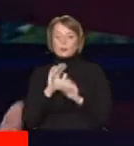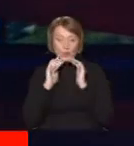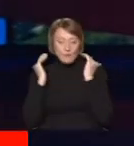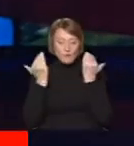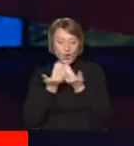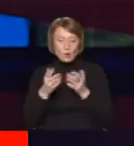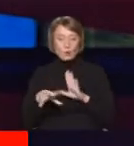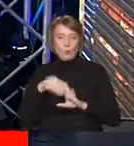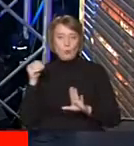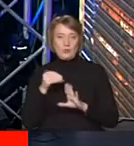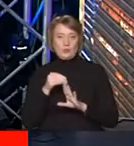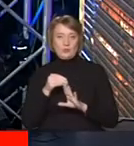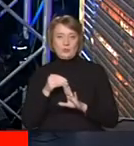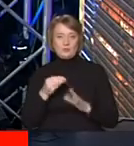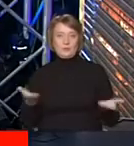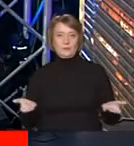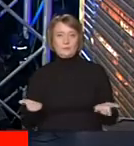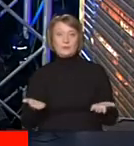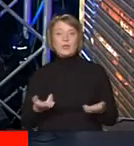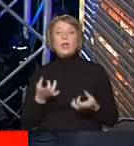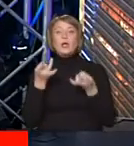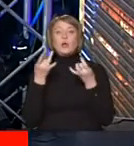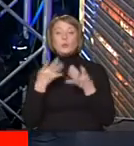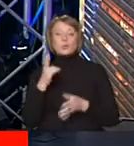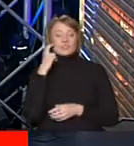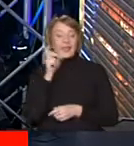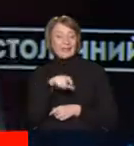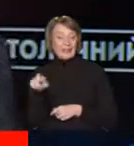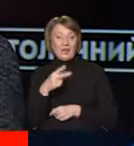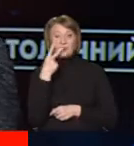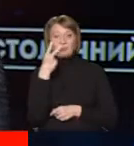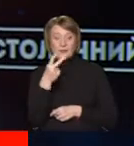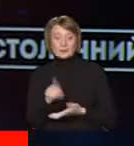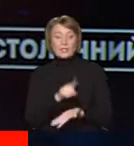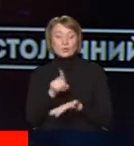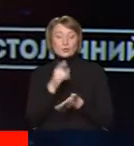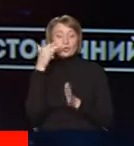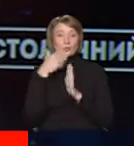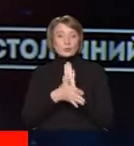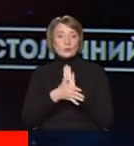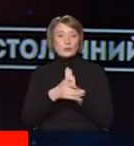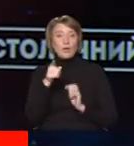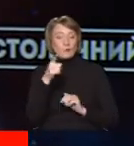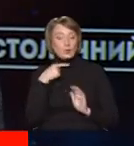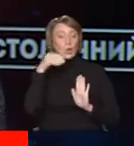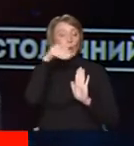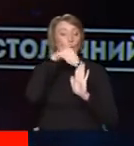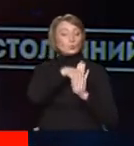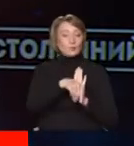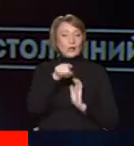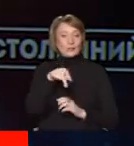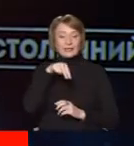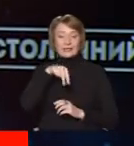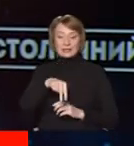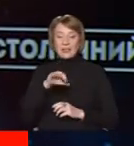якогось сферичного Левченка, розумієте? Просто кияни зараз дивляться і мають зрозуміти, вони голосуватимуть за Левченка, і він